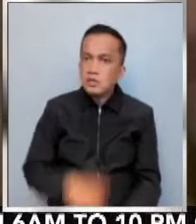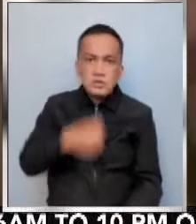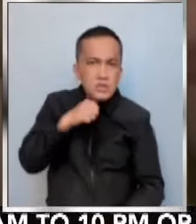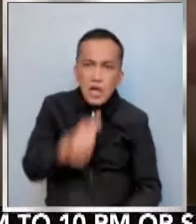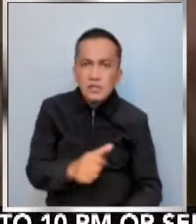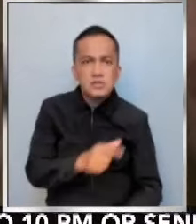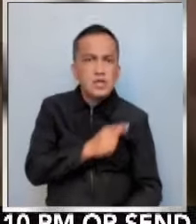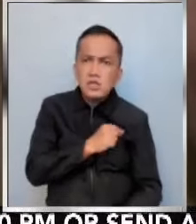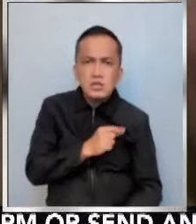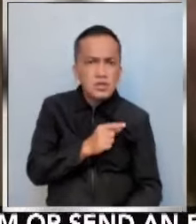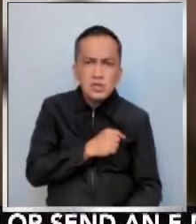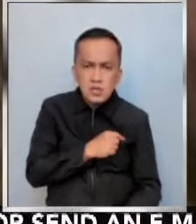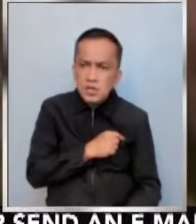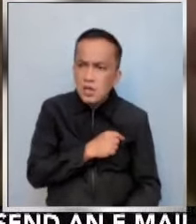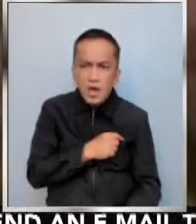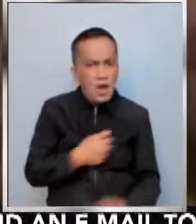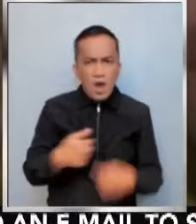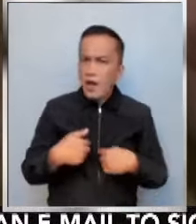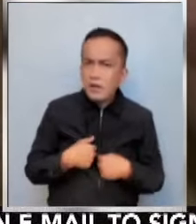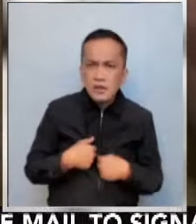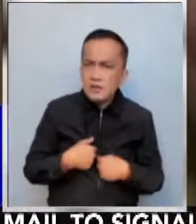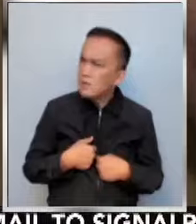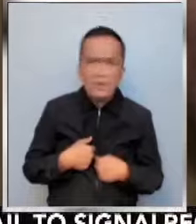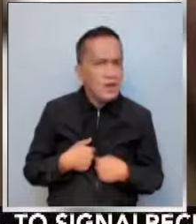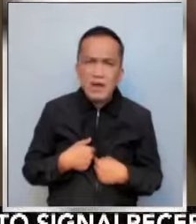I'm not guilty.